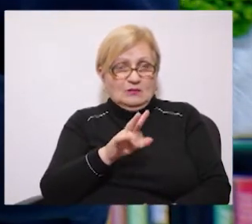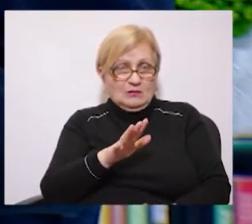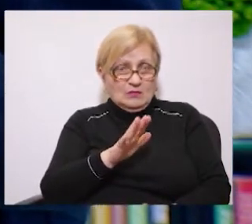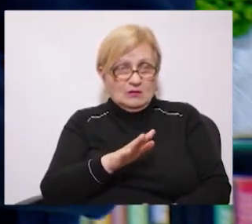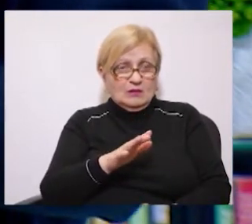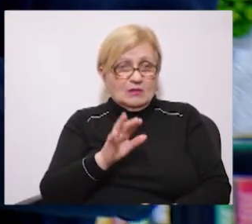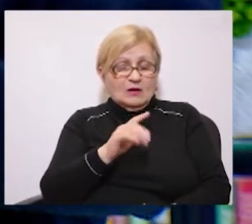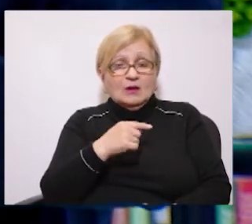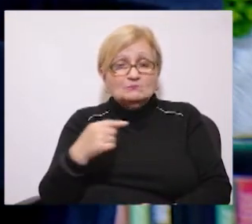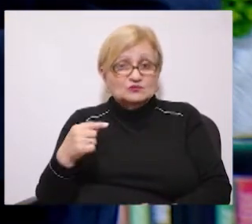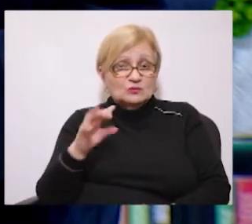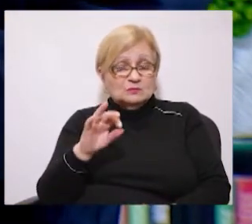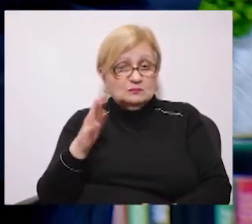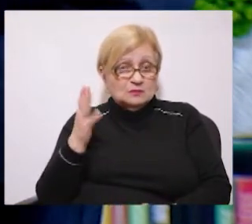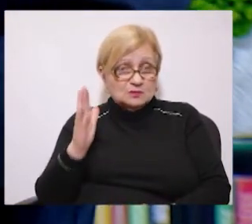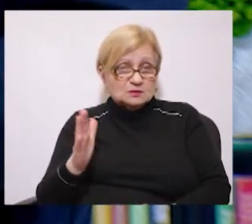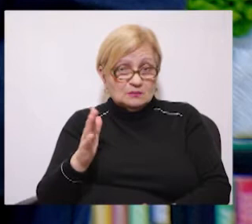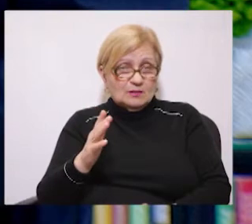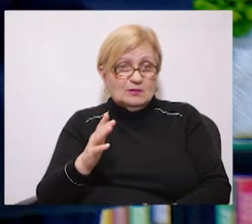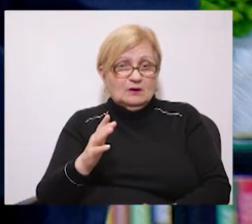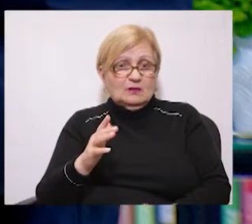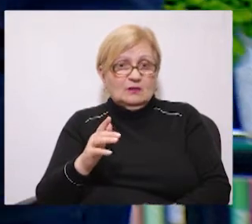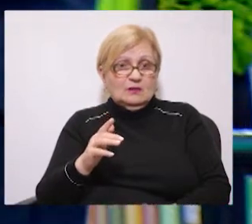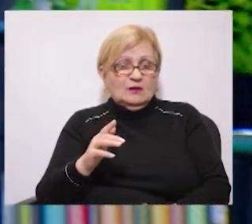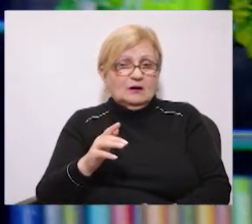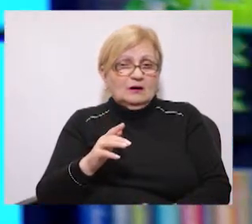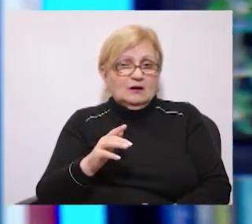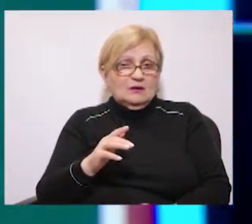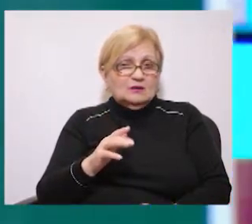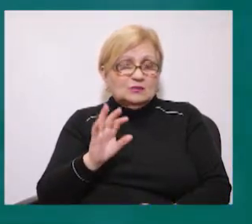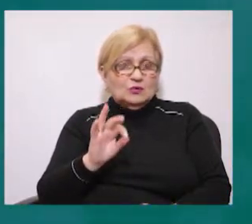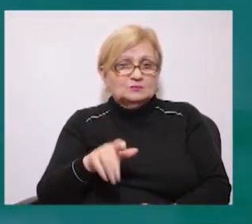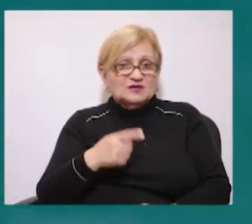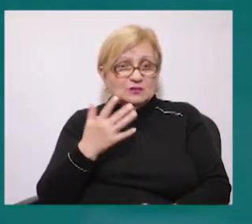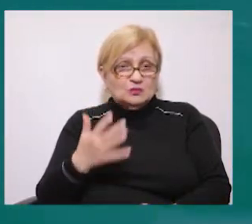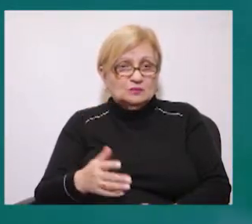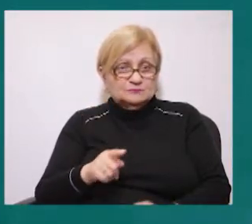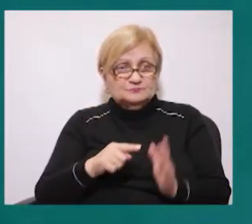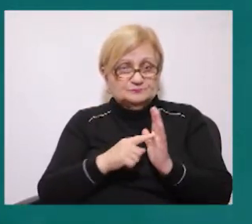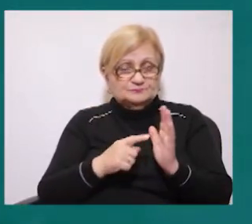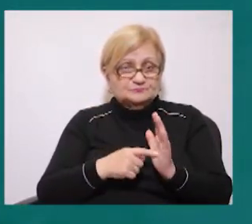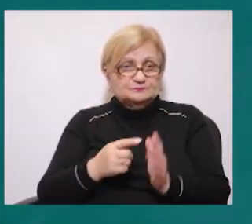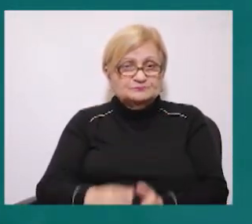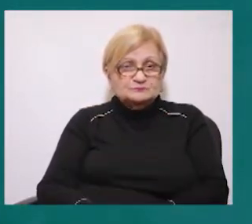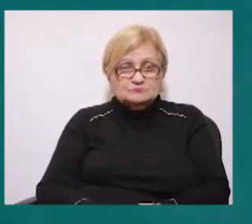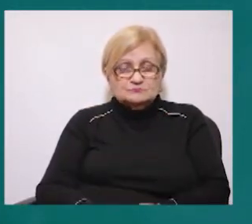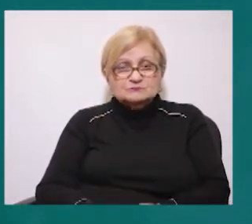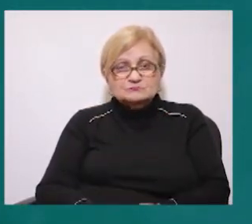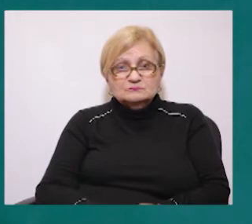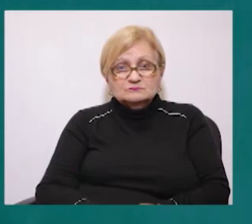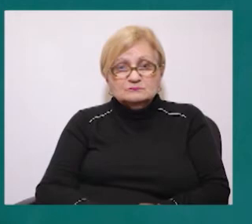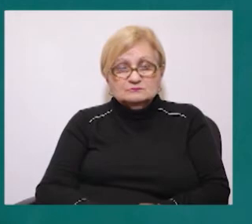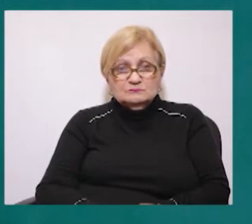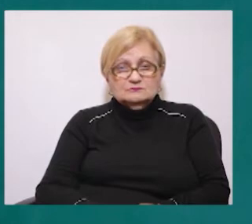1.25 მეასეთი და მინუს 0.5 მეათედის მოდული არის 0.5 მეათედი. უნდა გავყო